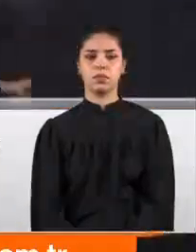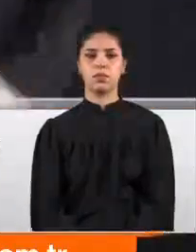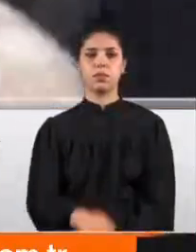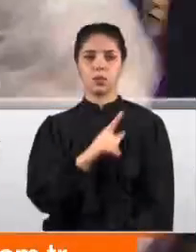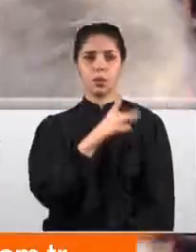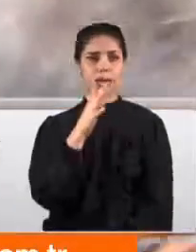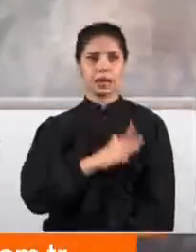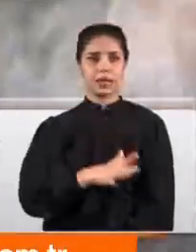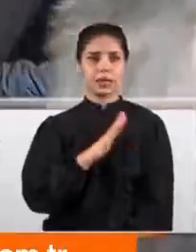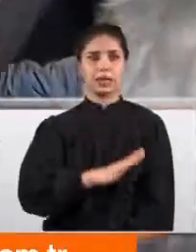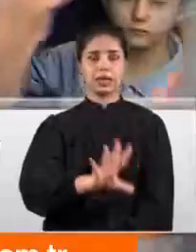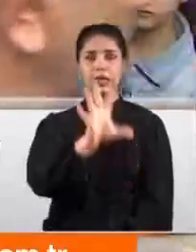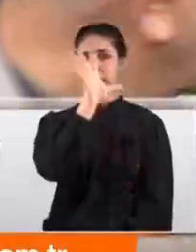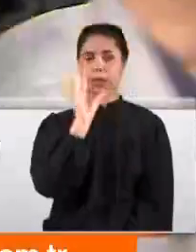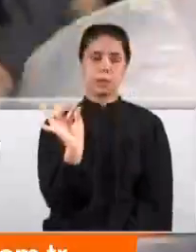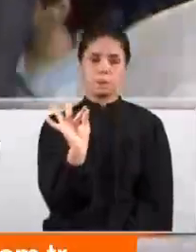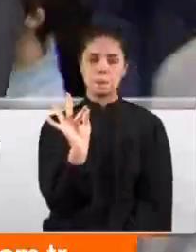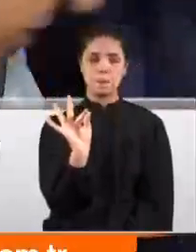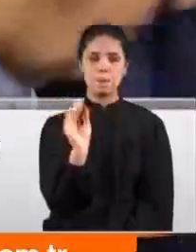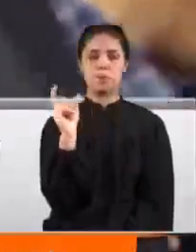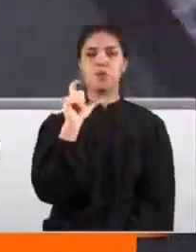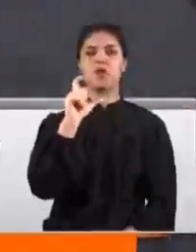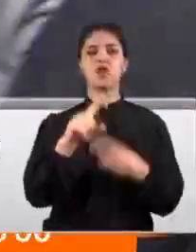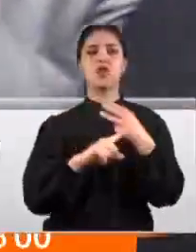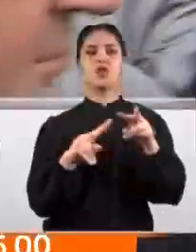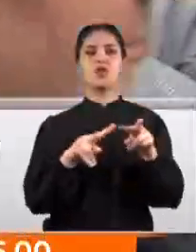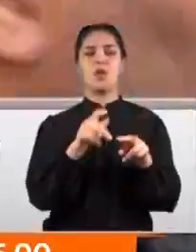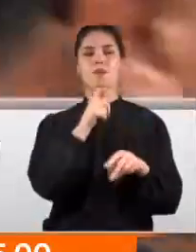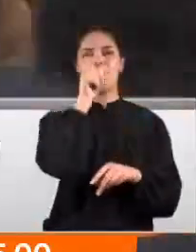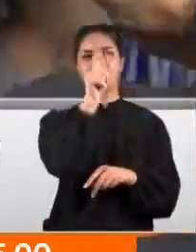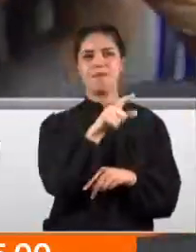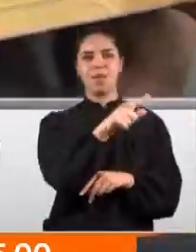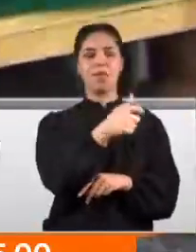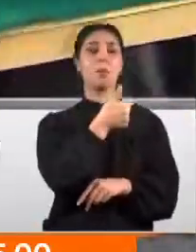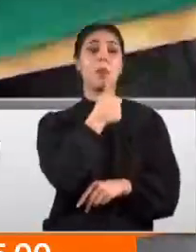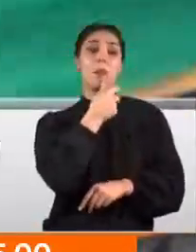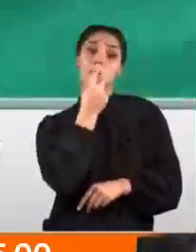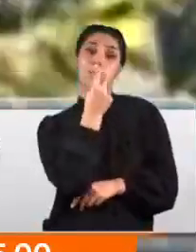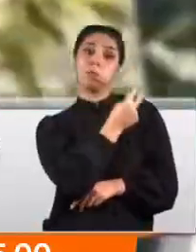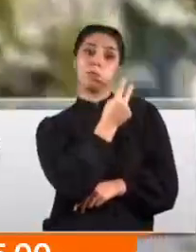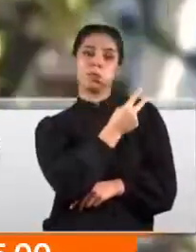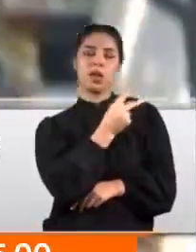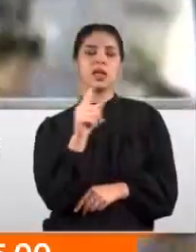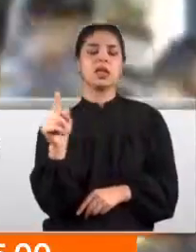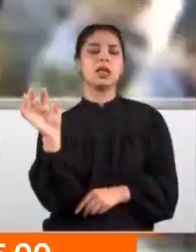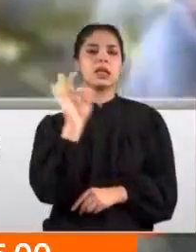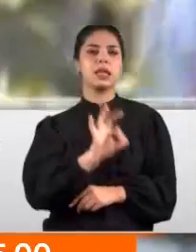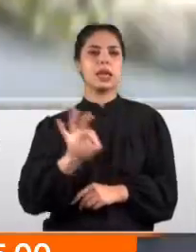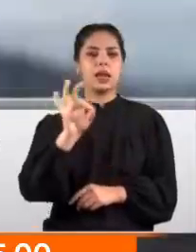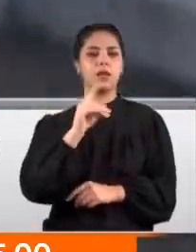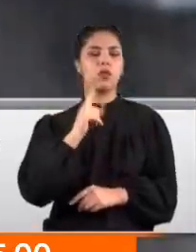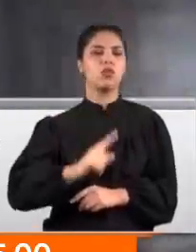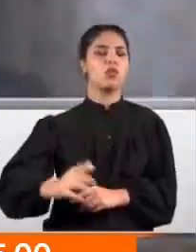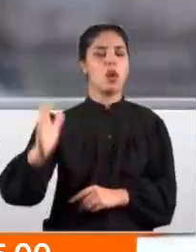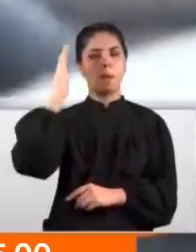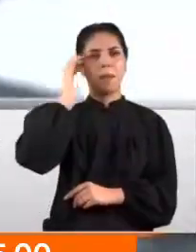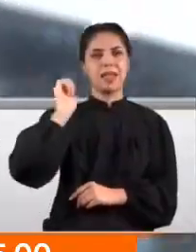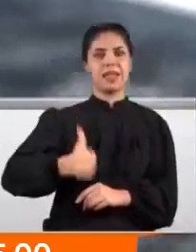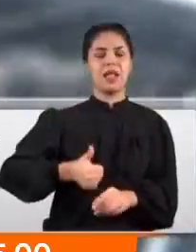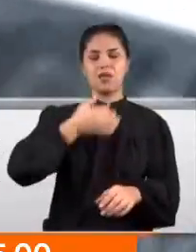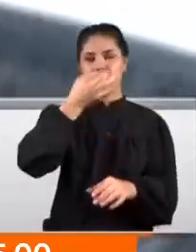talep bu defa umulmadık bir yerden geldi Cem Garipoğlu'nun babası Mehmet Nida Garipoğlu Silivri Cumhuriyet başsavcılığı'na dilekçe vererek